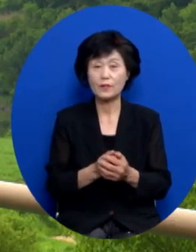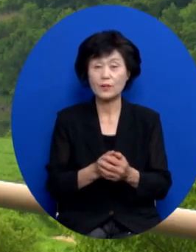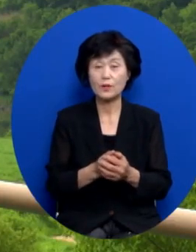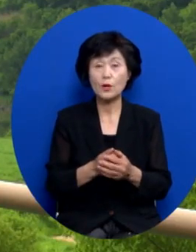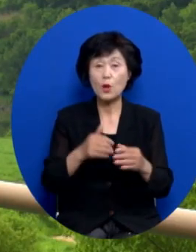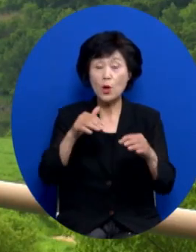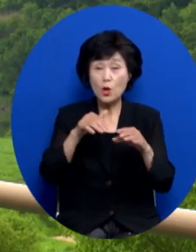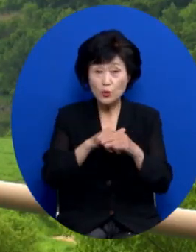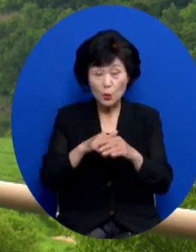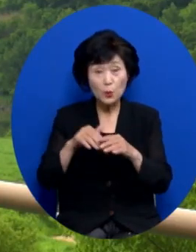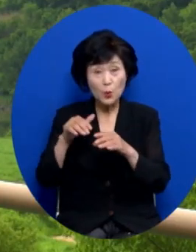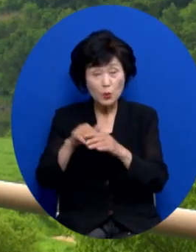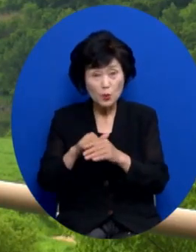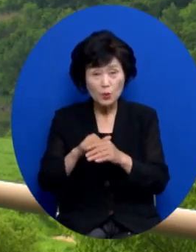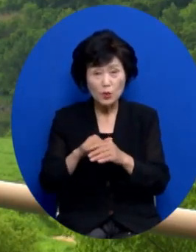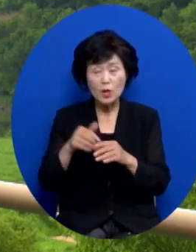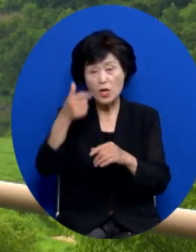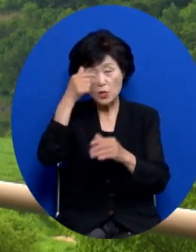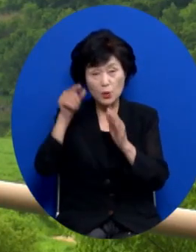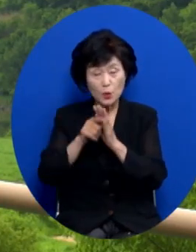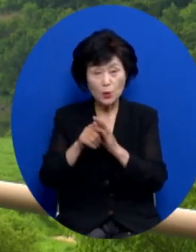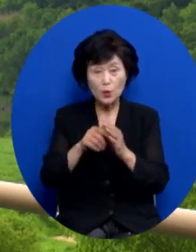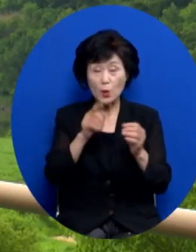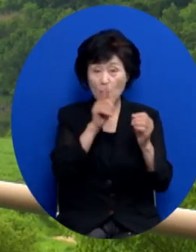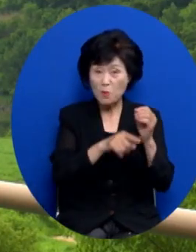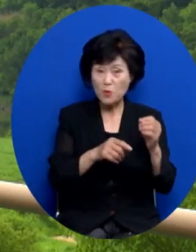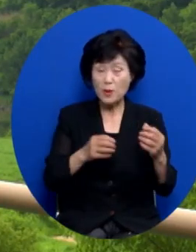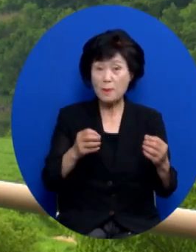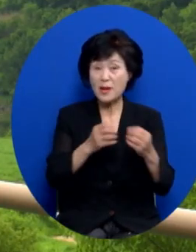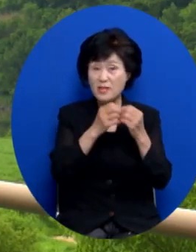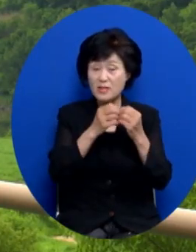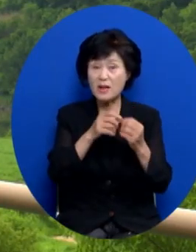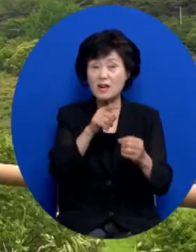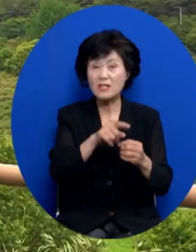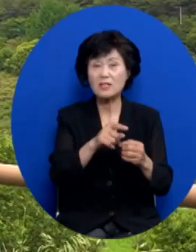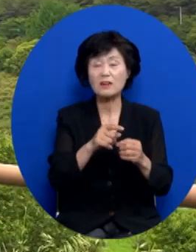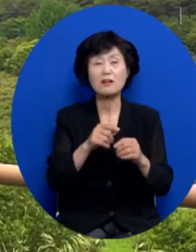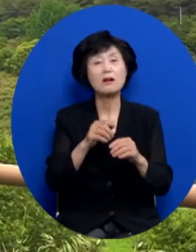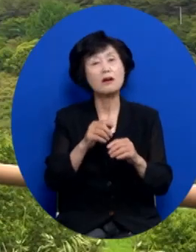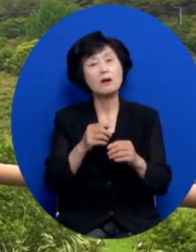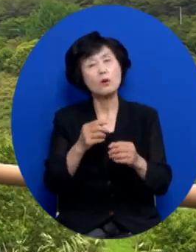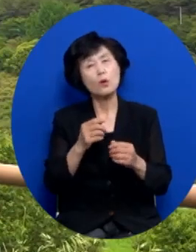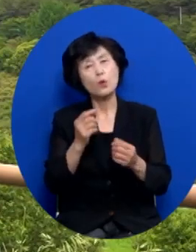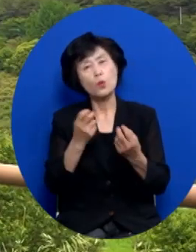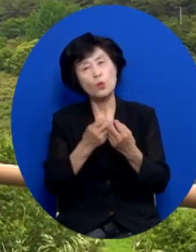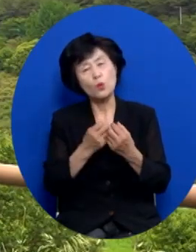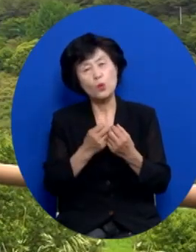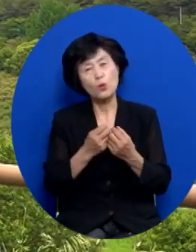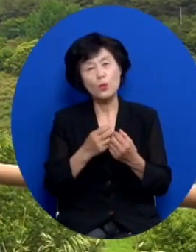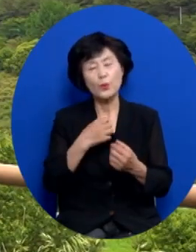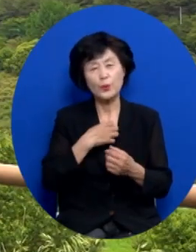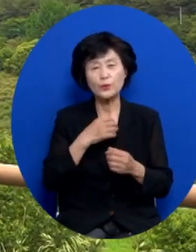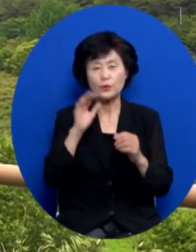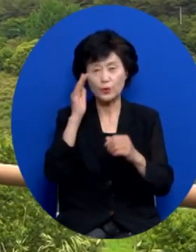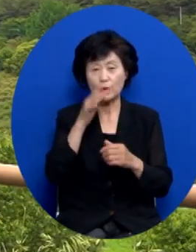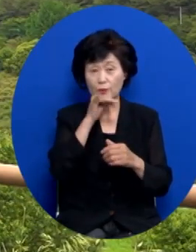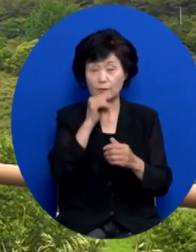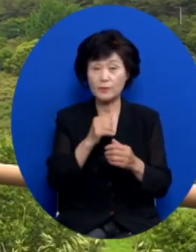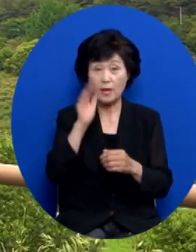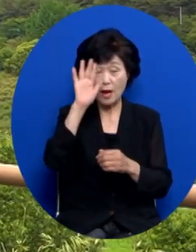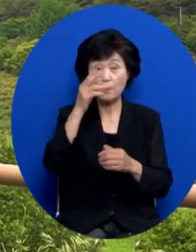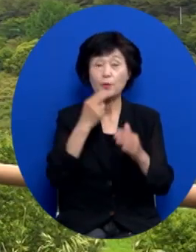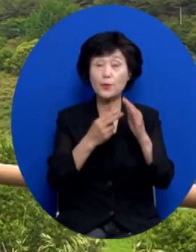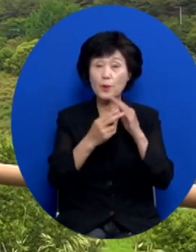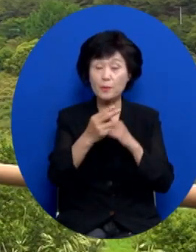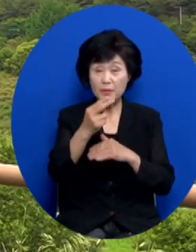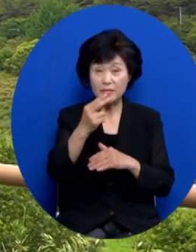간 마찰을 최소화하면서 그리고 지역 관광도 활성화되기를 바라는 마음이신데요. 마지막으로 구례군 기독교연합회 비전과 방향에